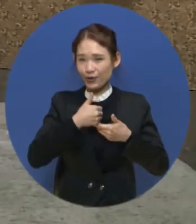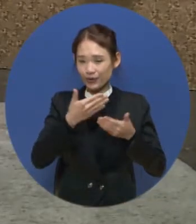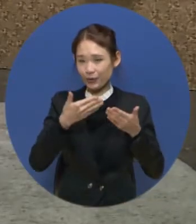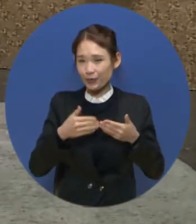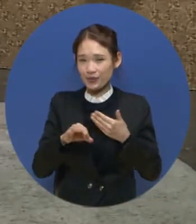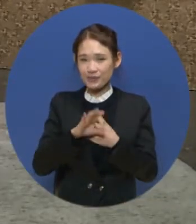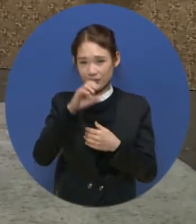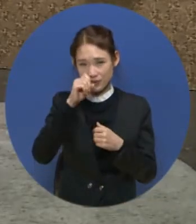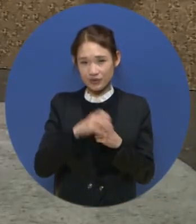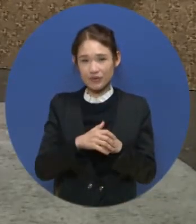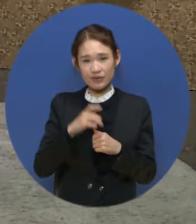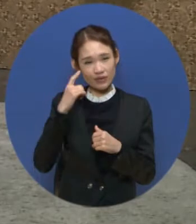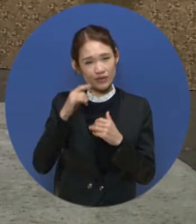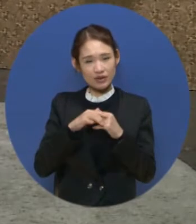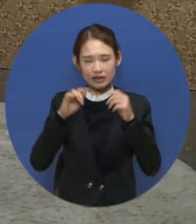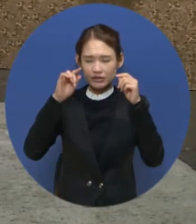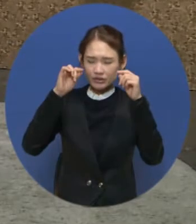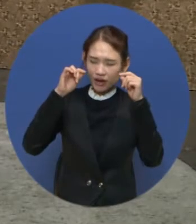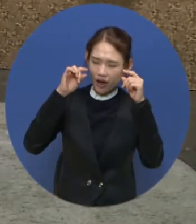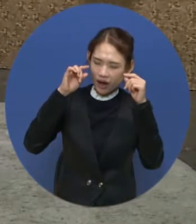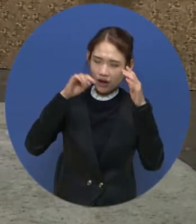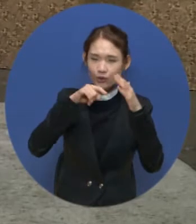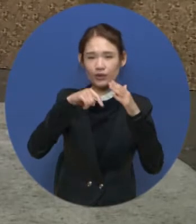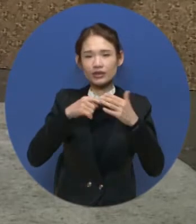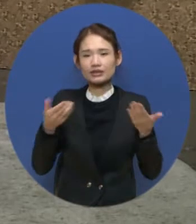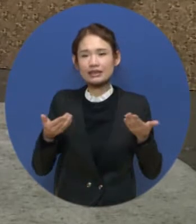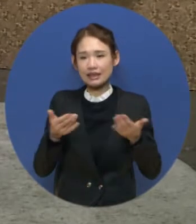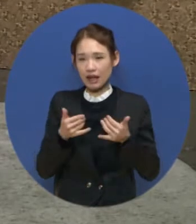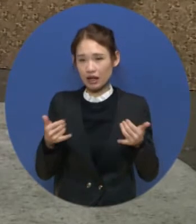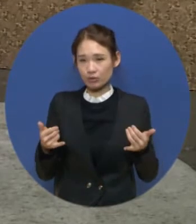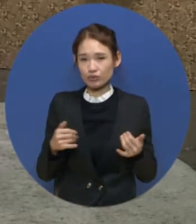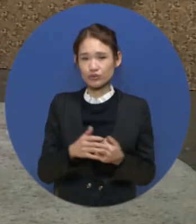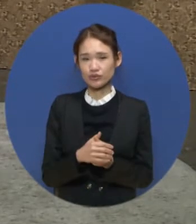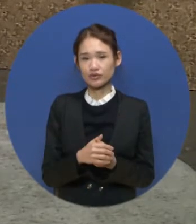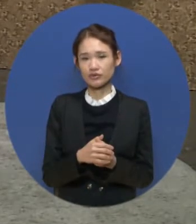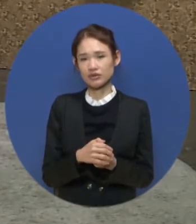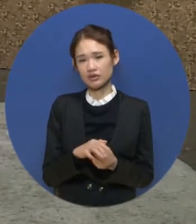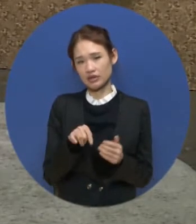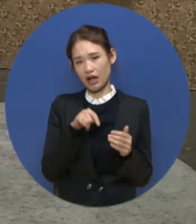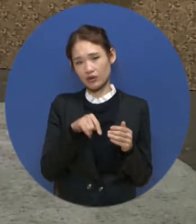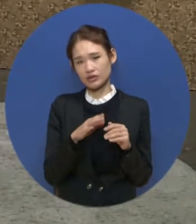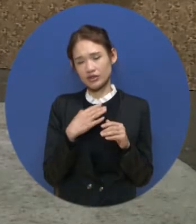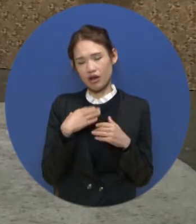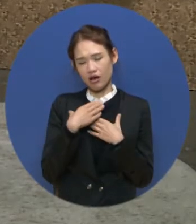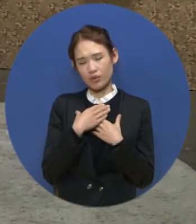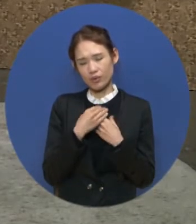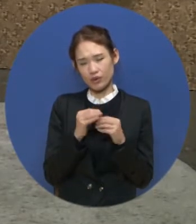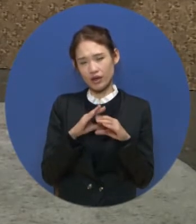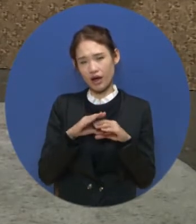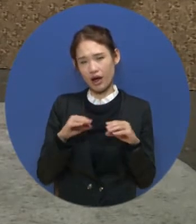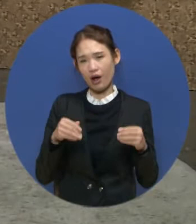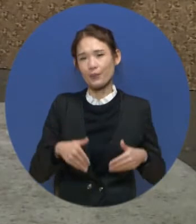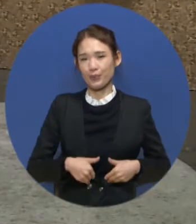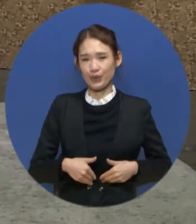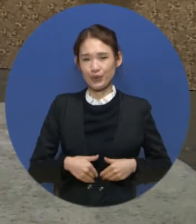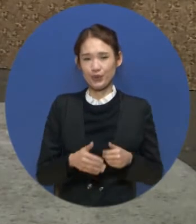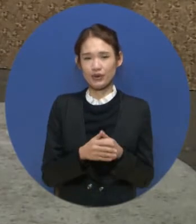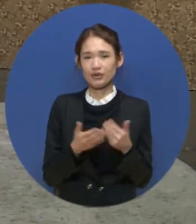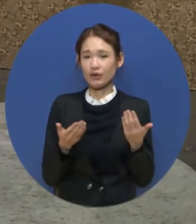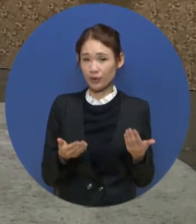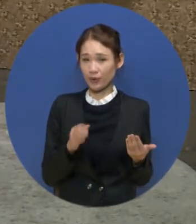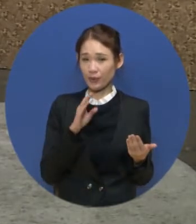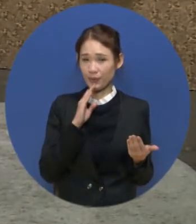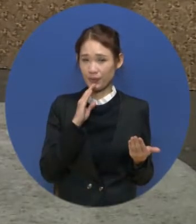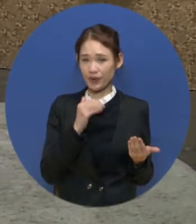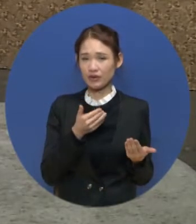좋습니다. 그게, 왜냐하면 이제 그런 긴장감 속에서 일하시는 분들은 그게 거기서 이완을 할 필요가 있어요. 그렇죠. 그래서, 좀